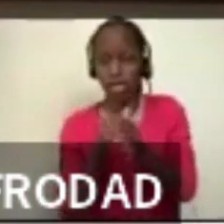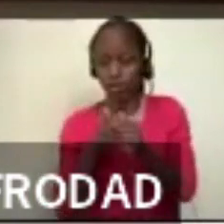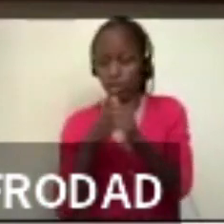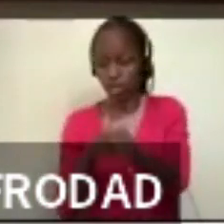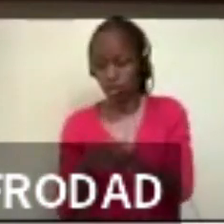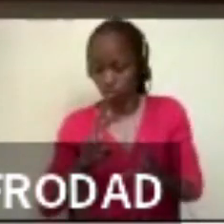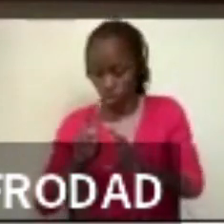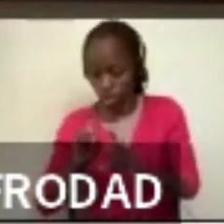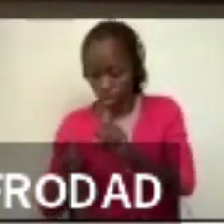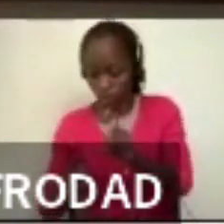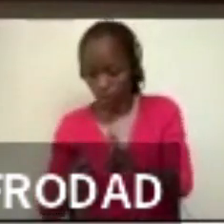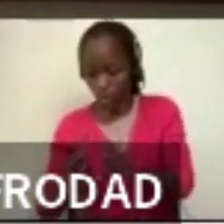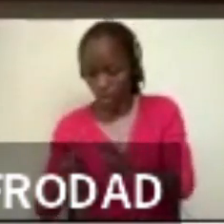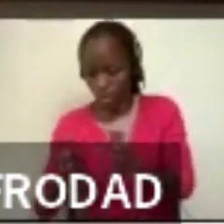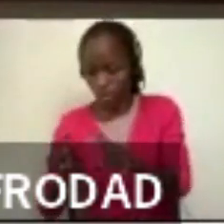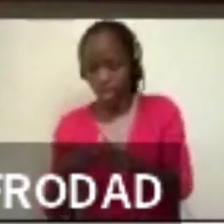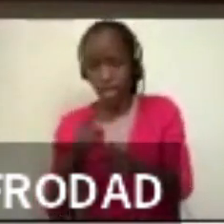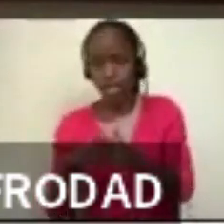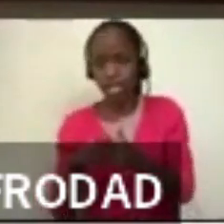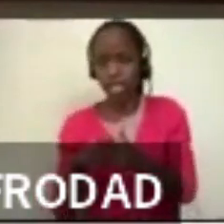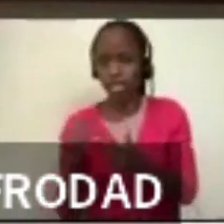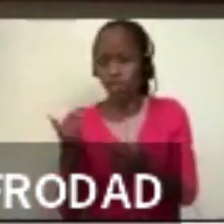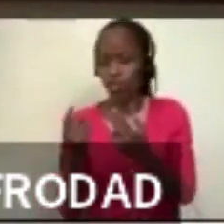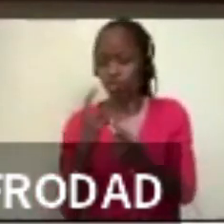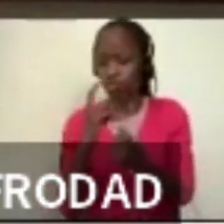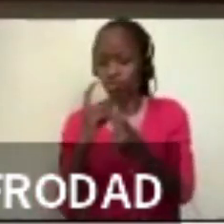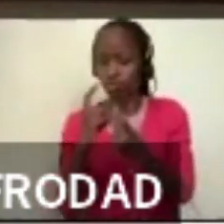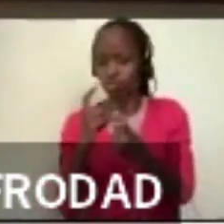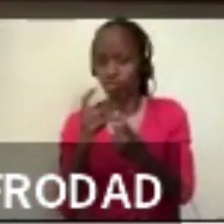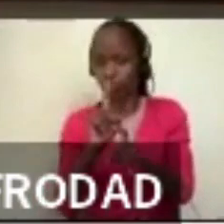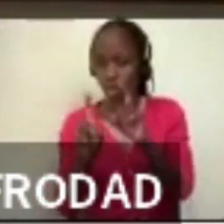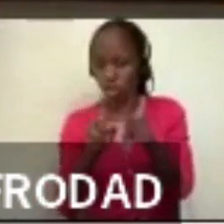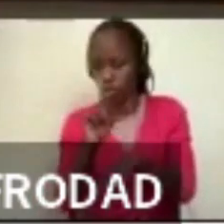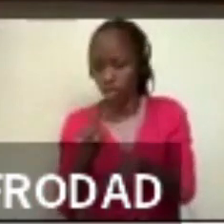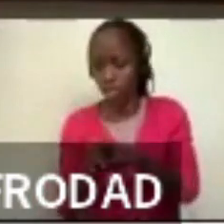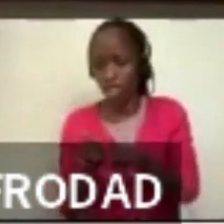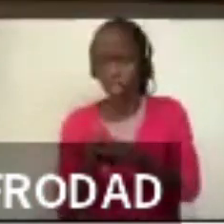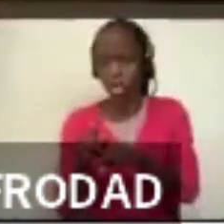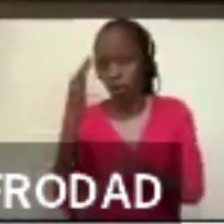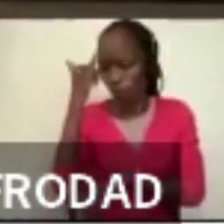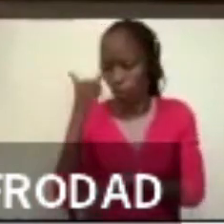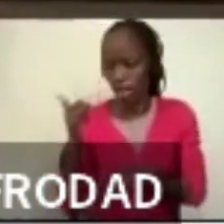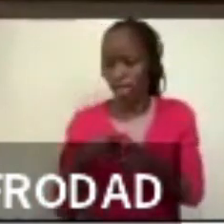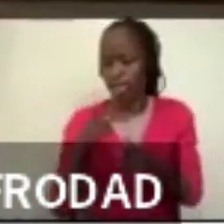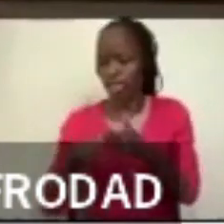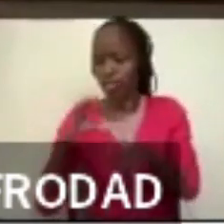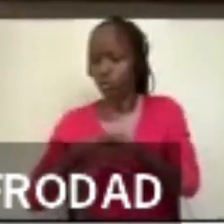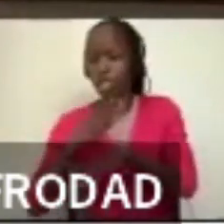question pourquoi. Tu as une réponse, tu reposes encore une autre question pourquoi. Et par finir, tu sors un